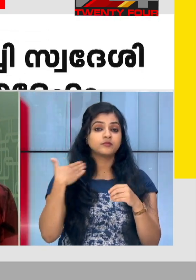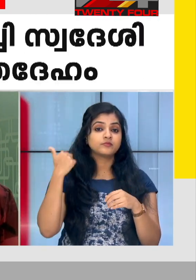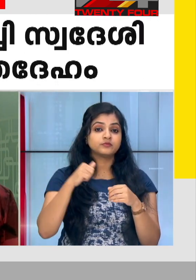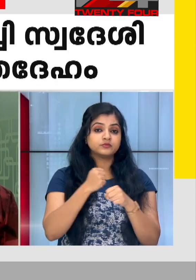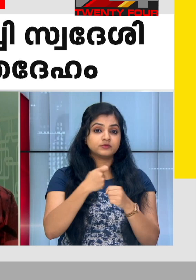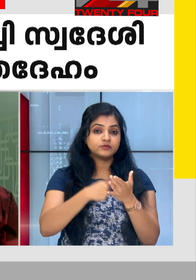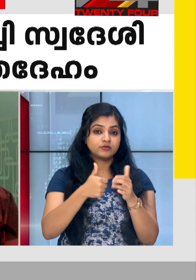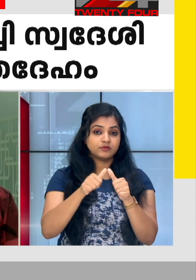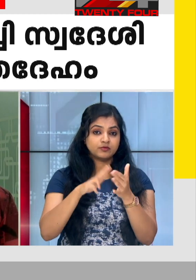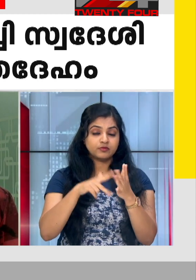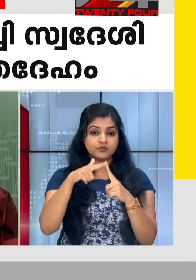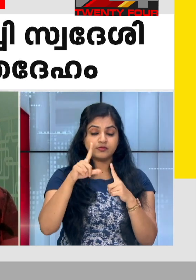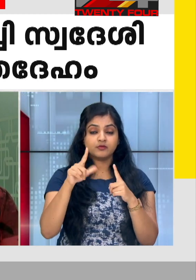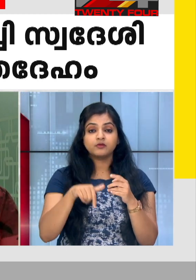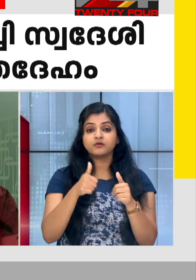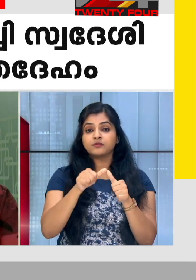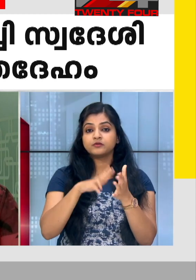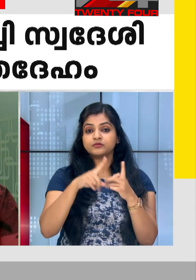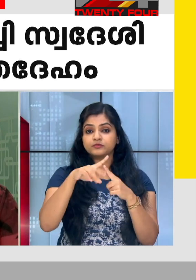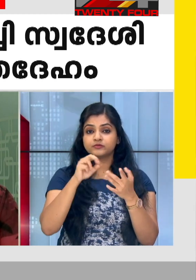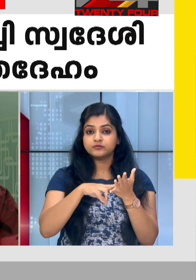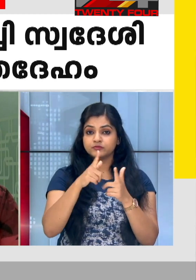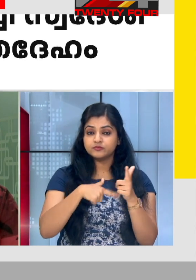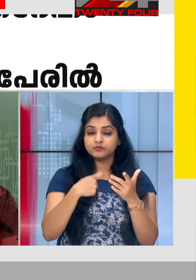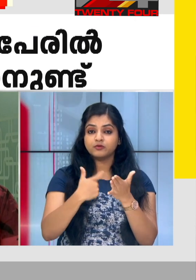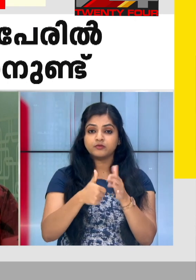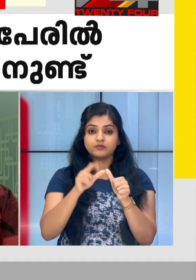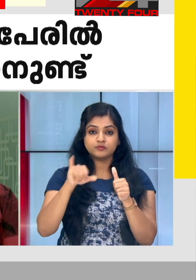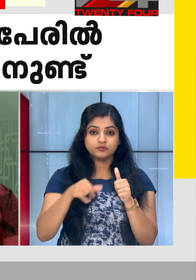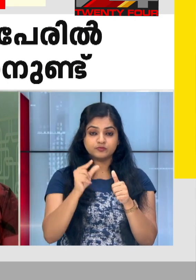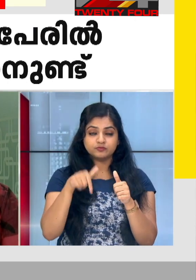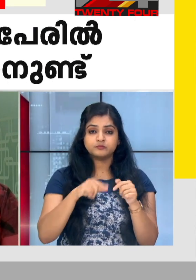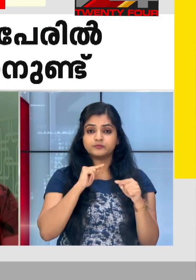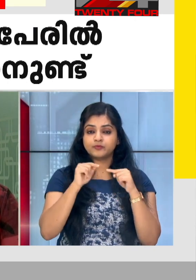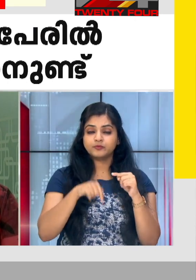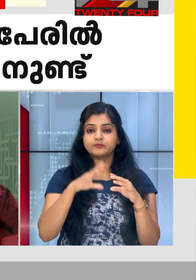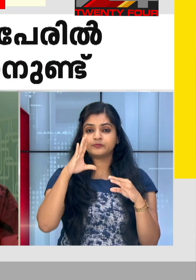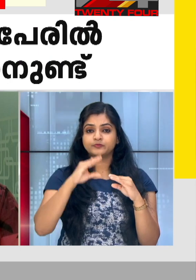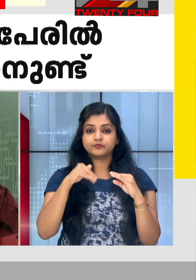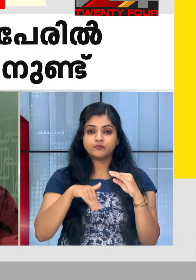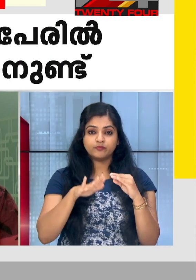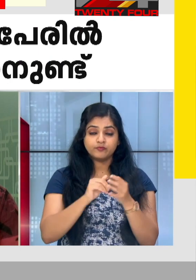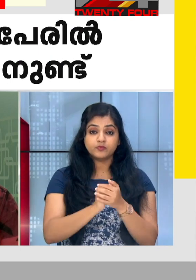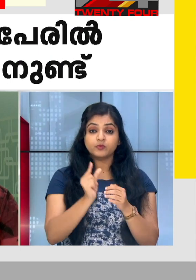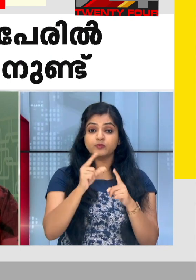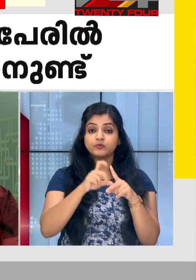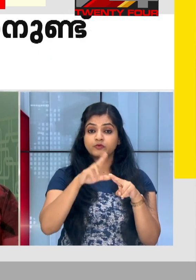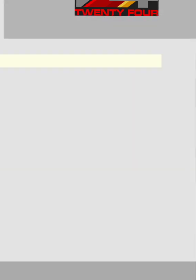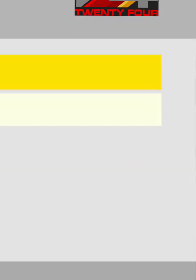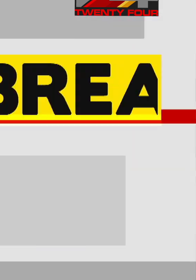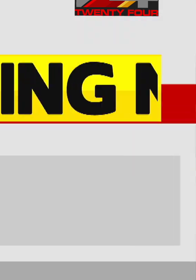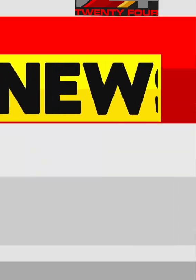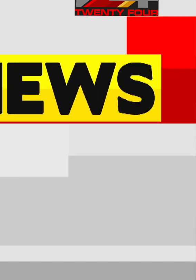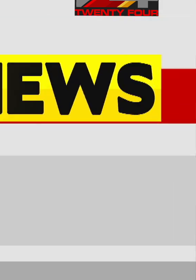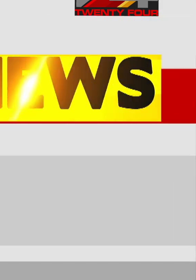രാജുവും ഈ ഇത്തരത്തിലുള്ള മയപ്പെടുത്തിയ നിലപാടാണ് ആ നിലപാടിലാണ് പ്രതികരണം നൽകിയത്. ഒപ്പം യു ഡി എഫിന്റെ പിന്തുണ കൂടി ലത്തീൻ അതിരൂപതയ്ക്ക് വരുമ്പോൾ അതൊരു